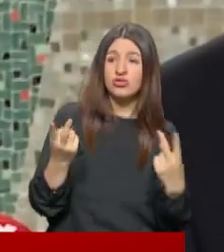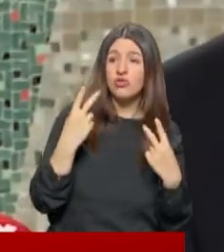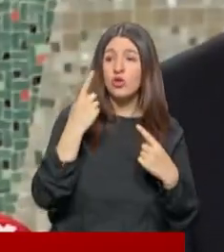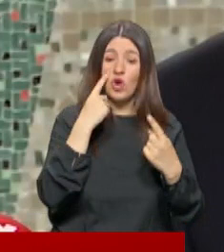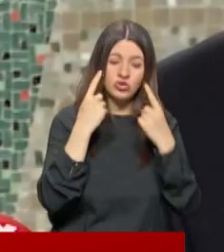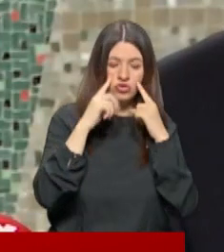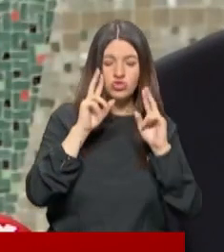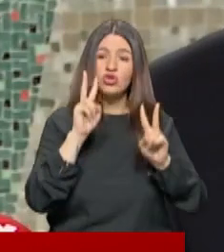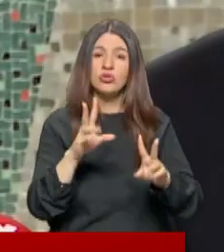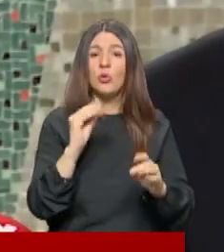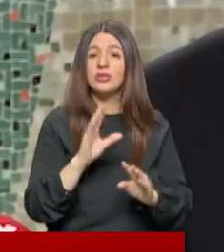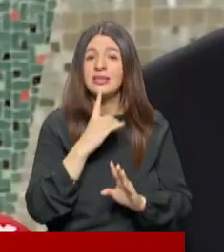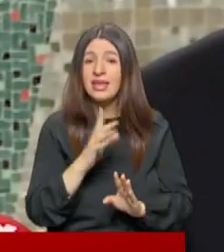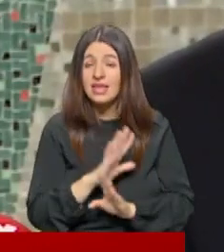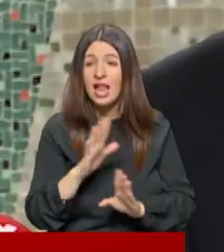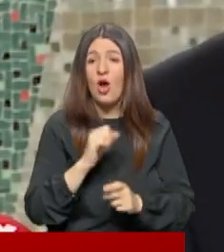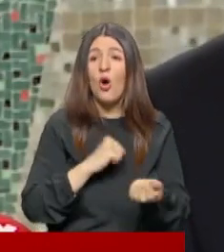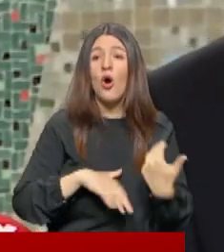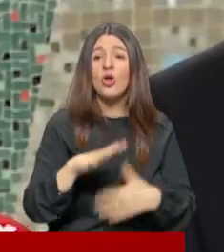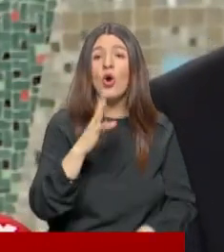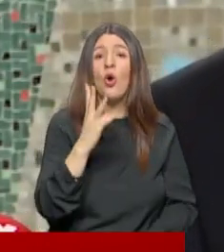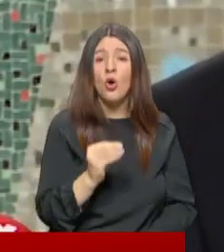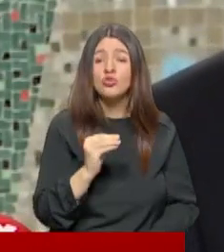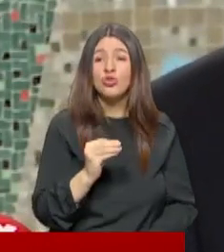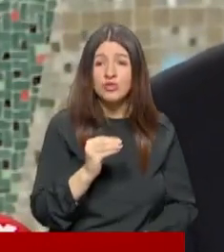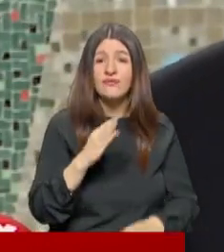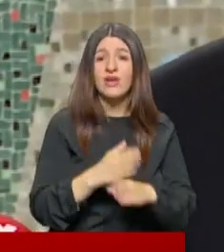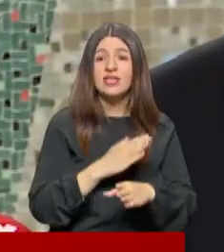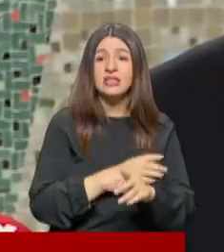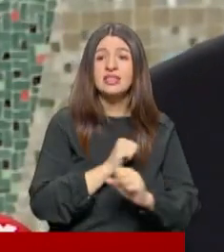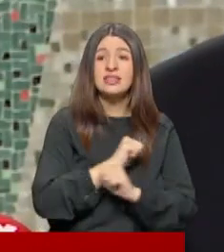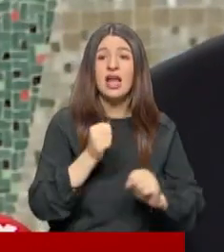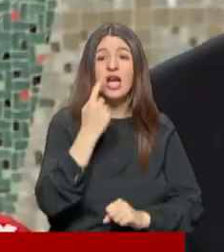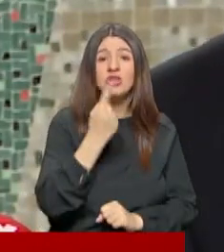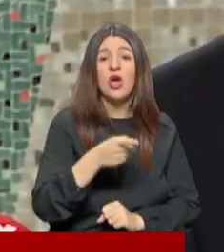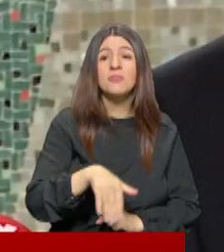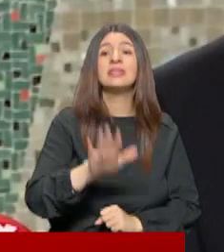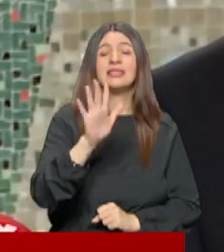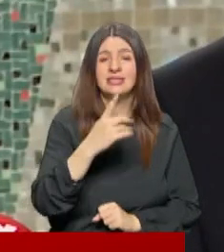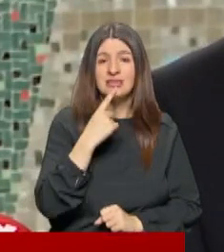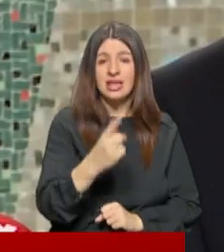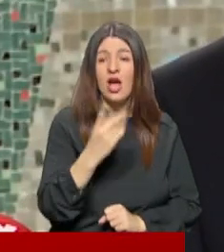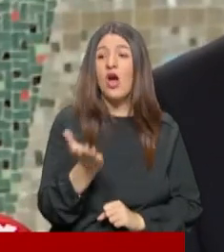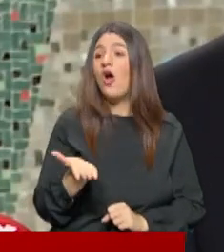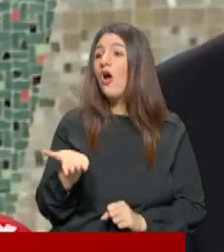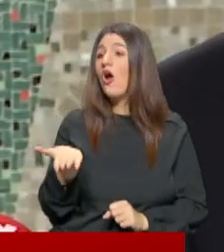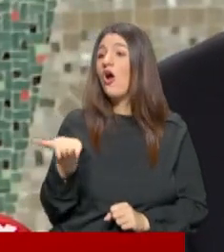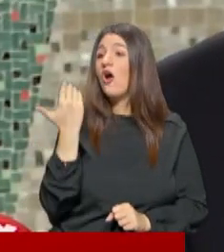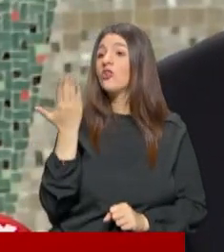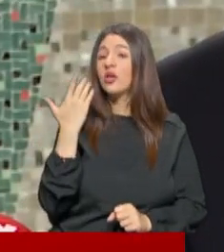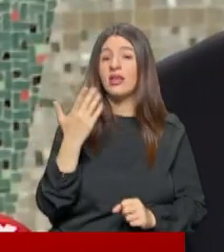olsun diye değil, afet olduğunda vatandaşlarımız zarar görmesin diye